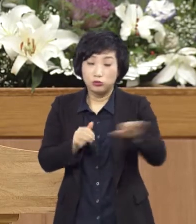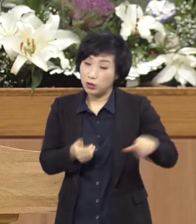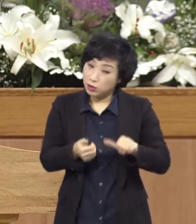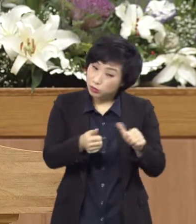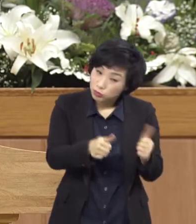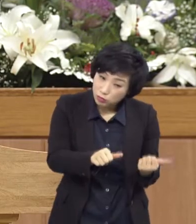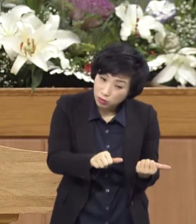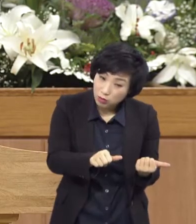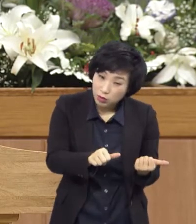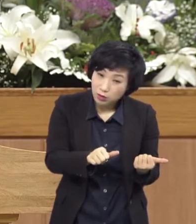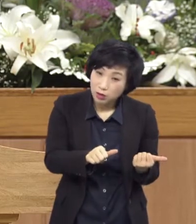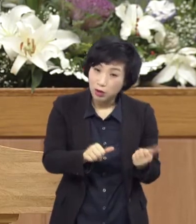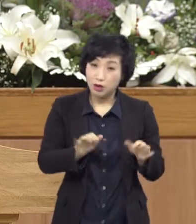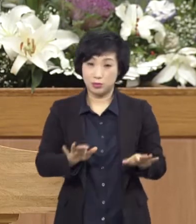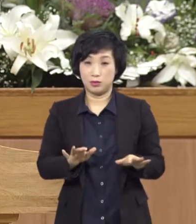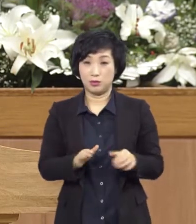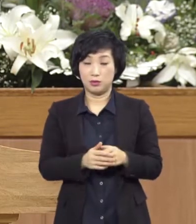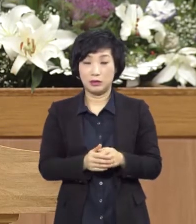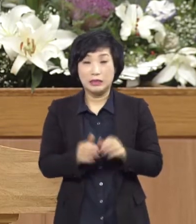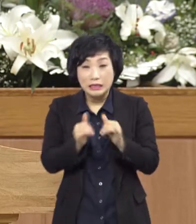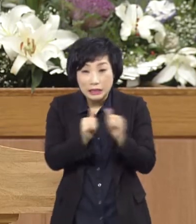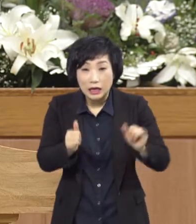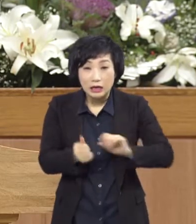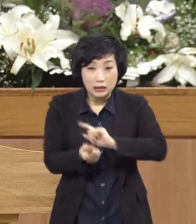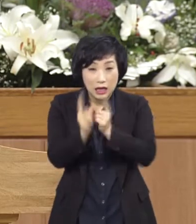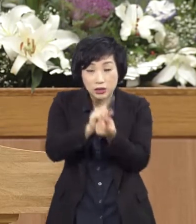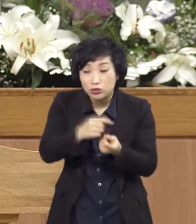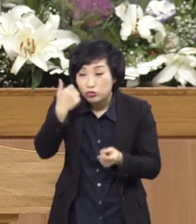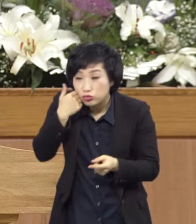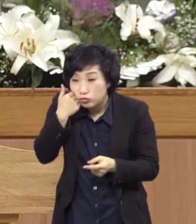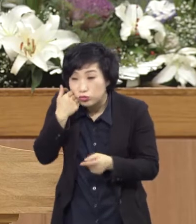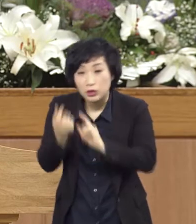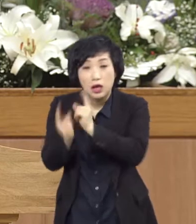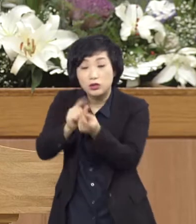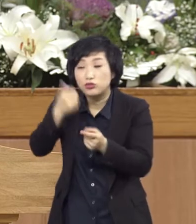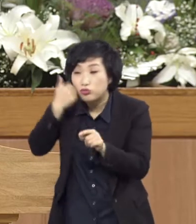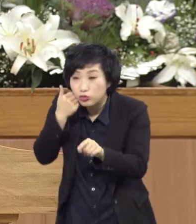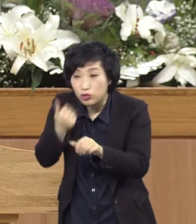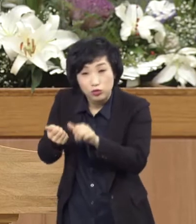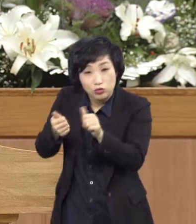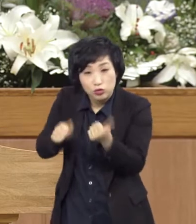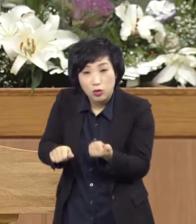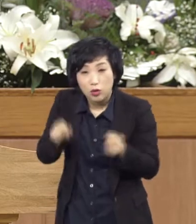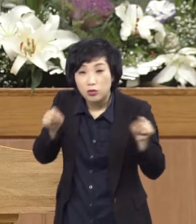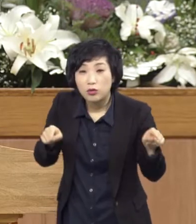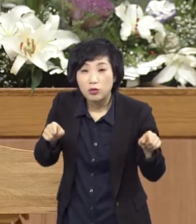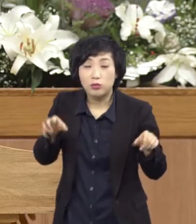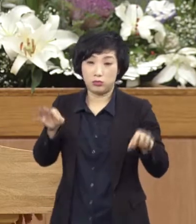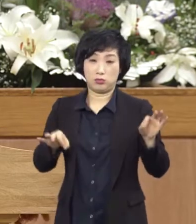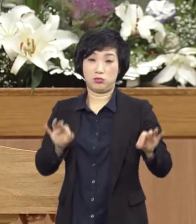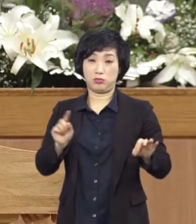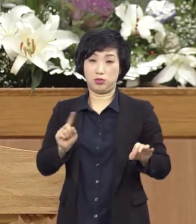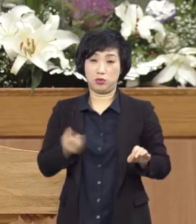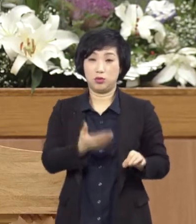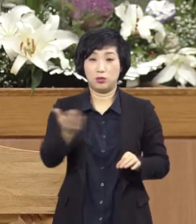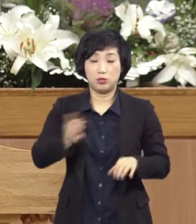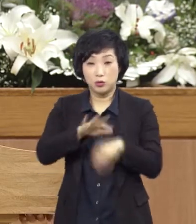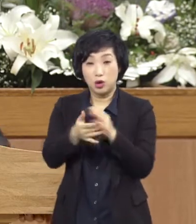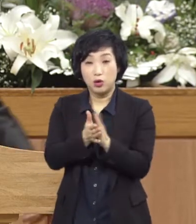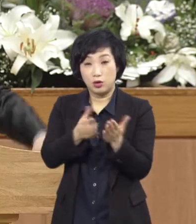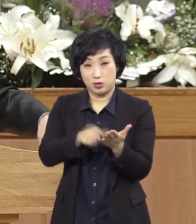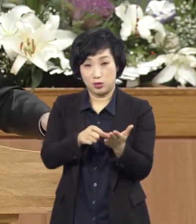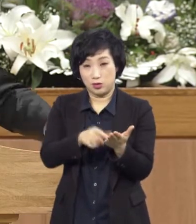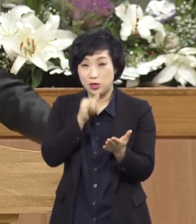것이냐 인간 대신 누군가가 죽을 것이냐 하는 것은 성경을 통해서